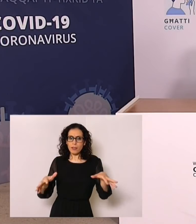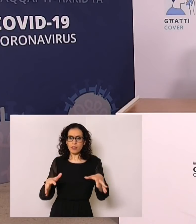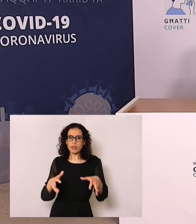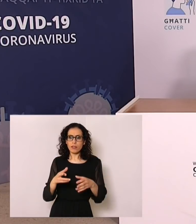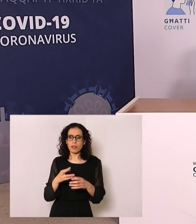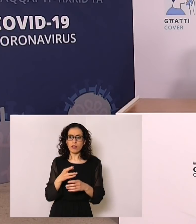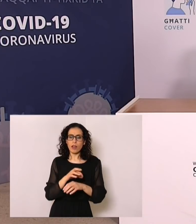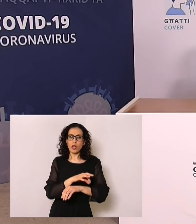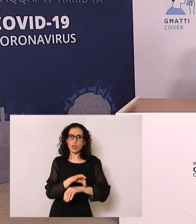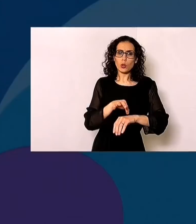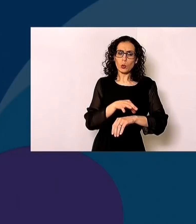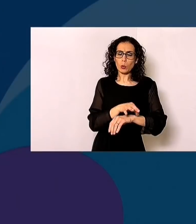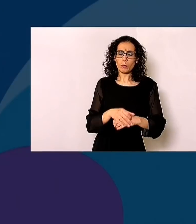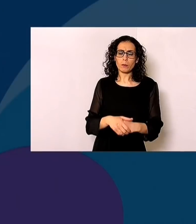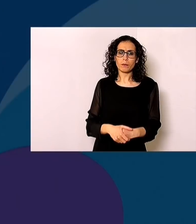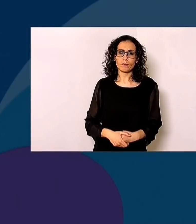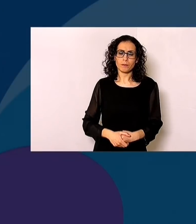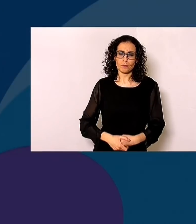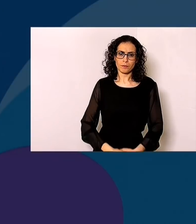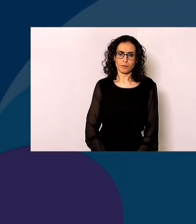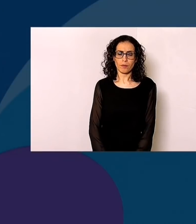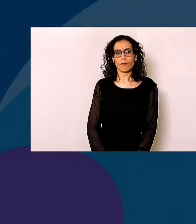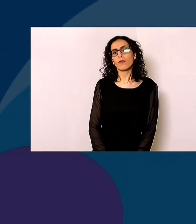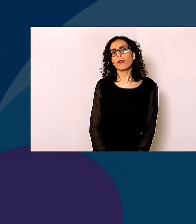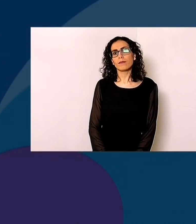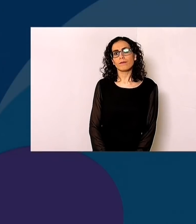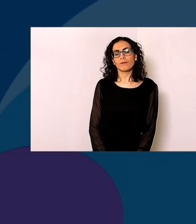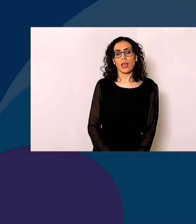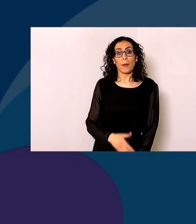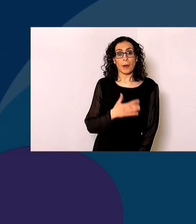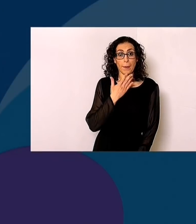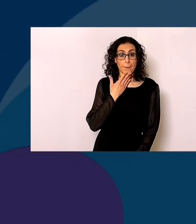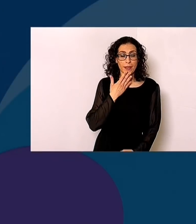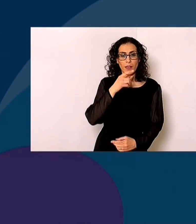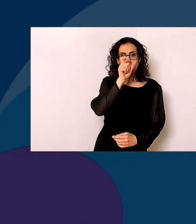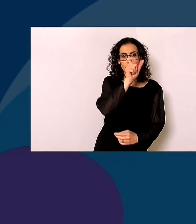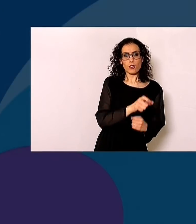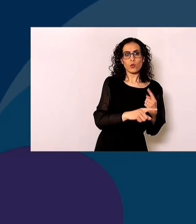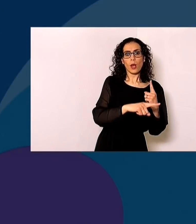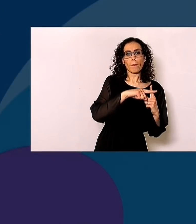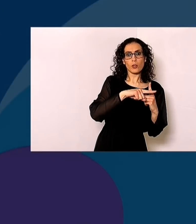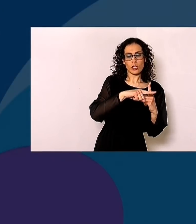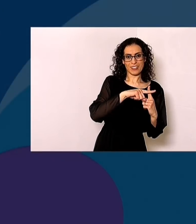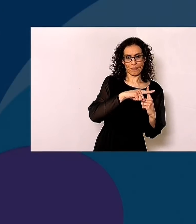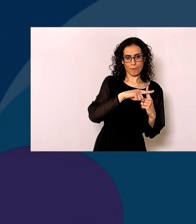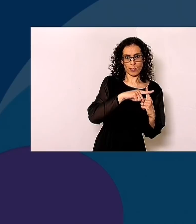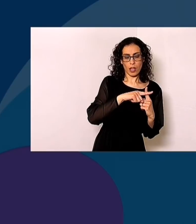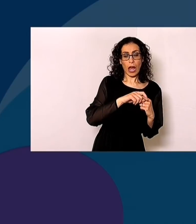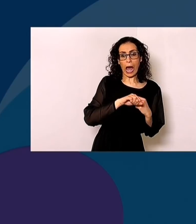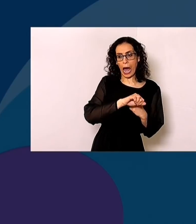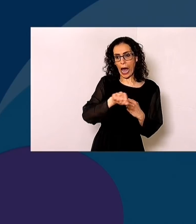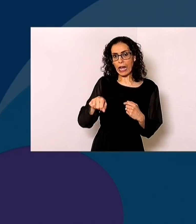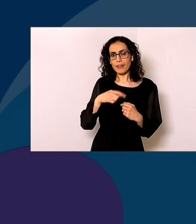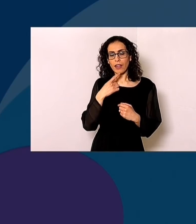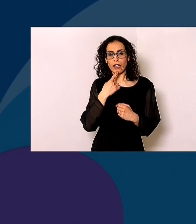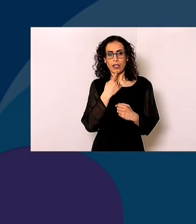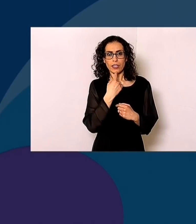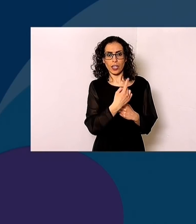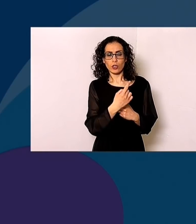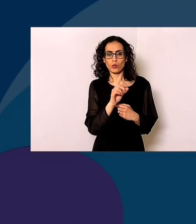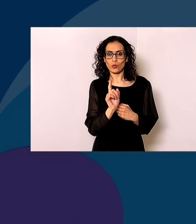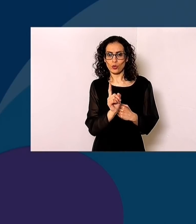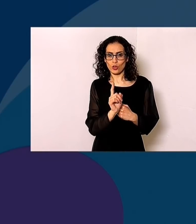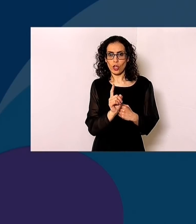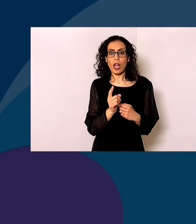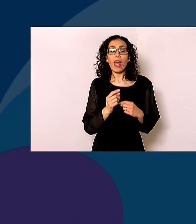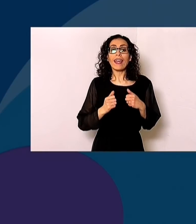taħdaw il-miżuri presently. Meta inti kollha persuna li huwa pożittiv, tajjeb, aħna nagħmlu rekomendazzjoni tagħna anke